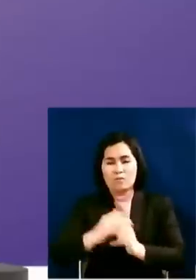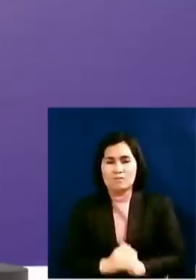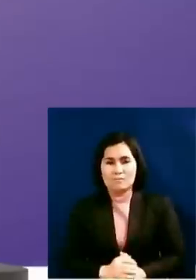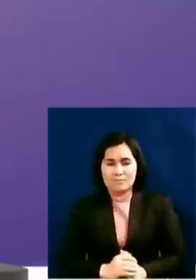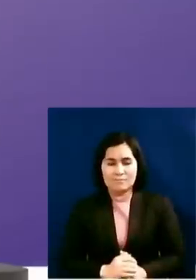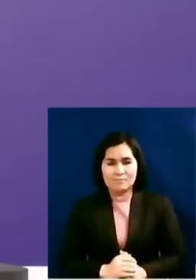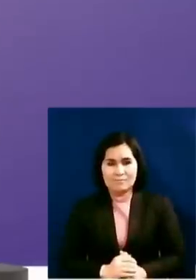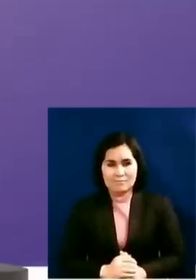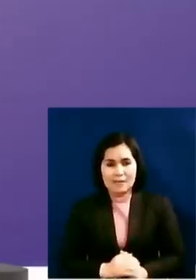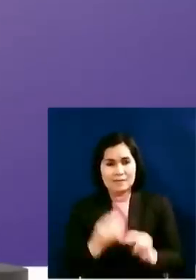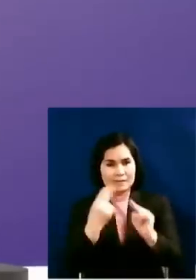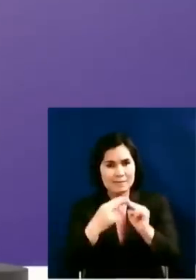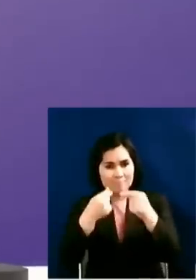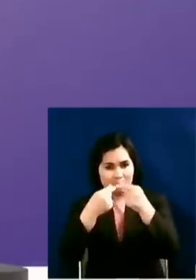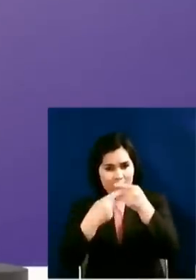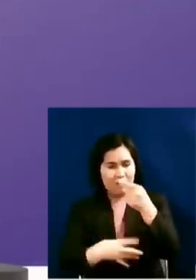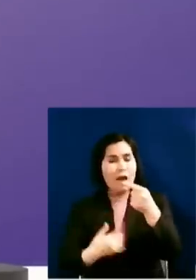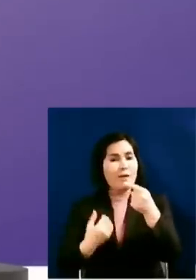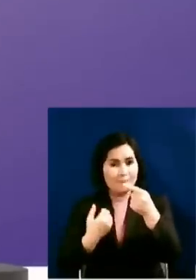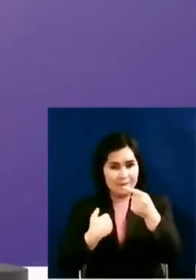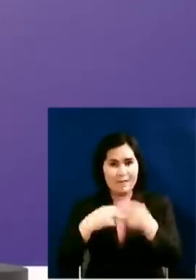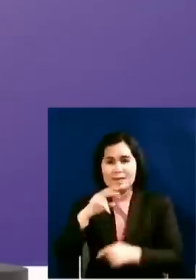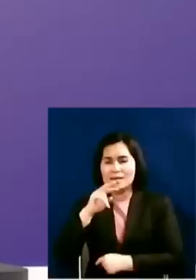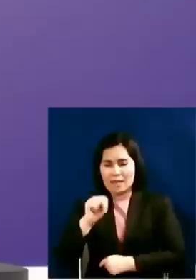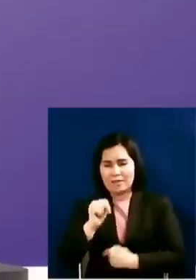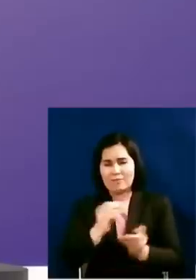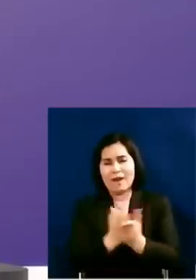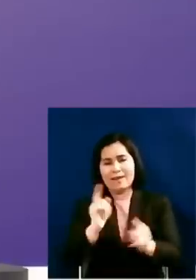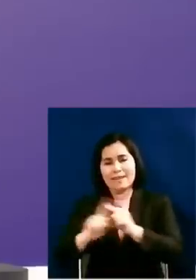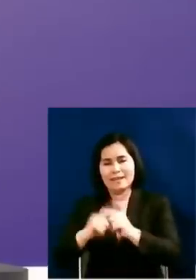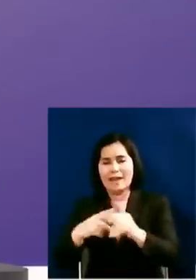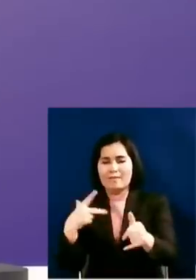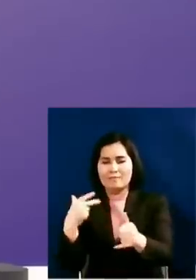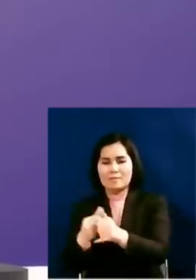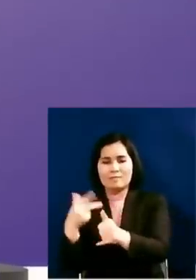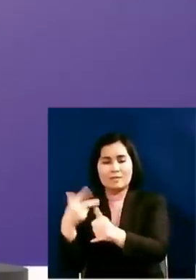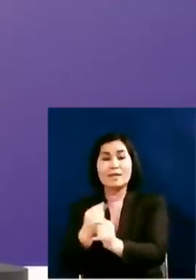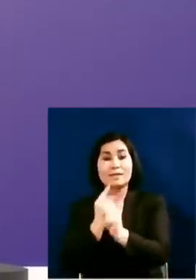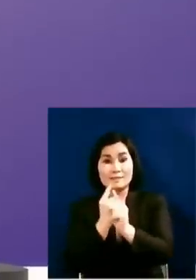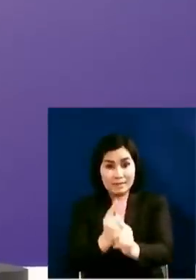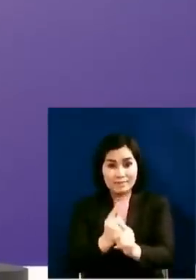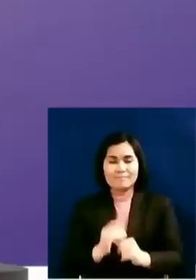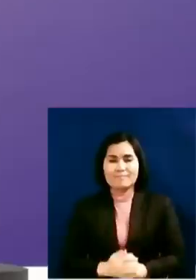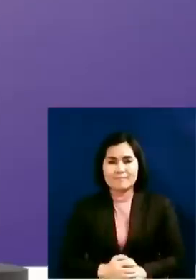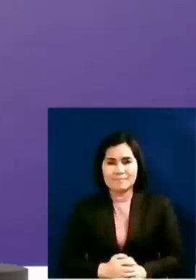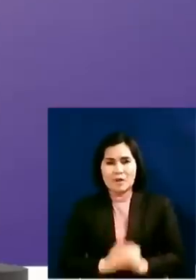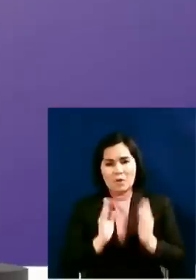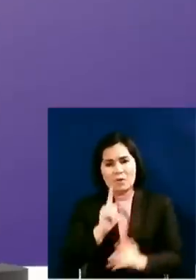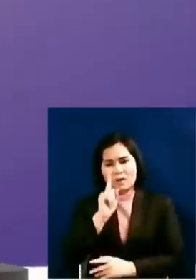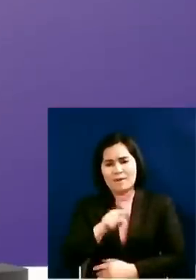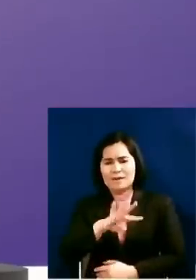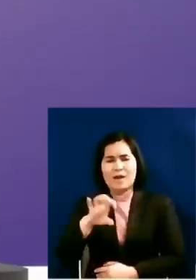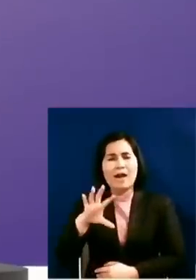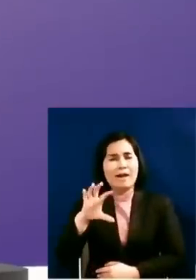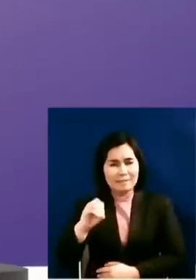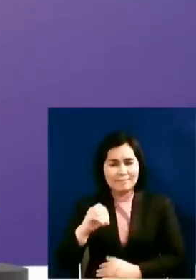การระบุรายชื่อแล้วก็นัดเจ้าหน้าที่มาฉีดวัคซีนนะครับเบื้องต้นใน 1,450